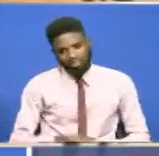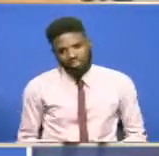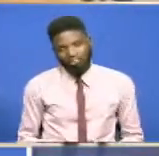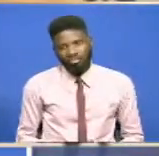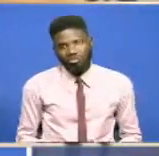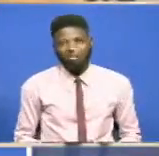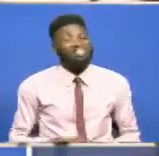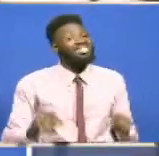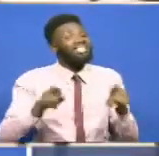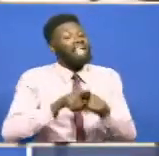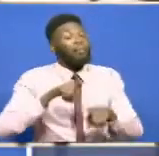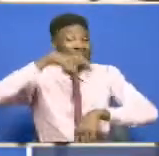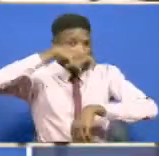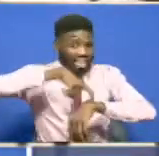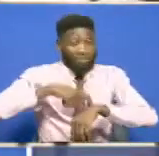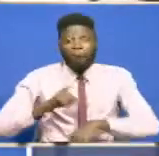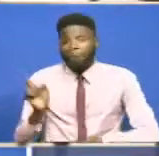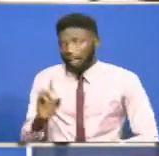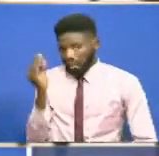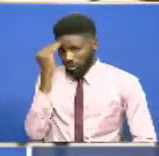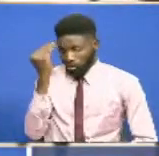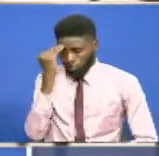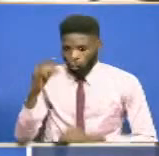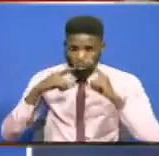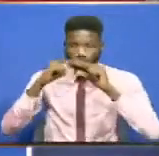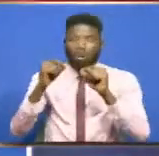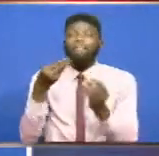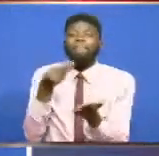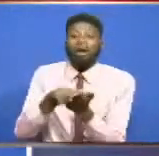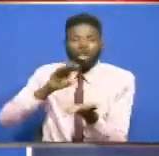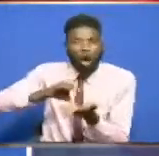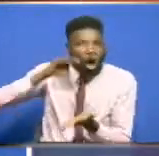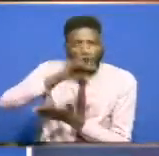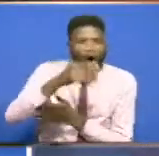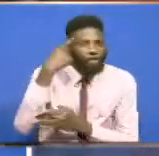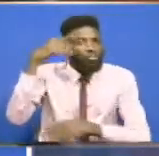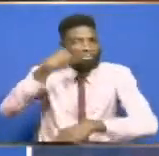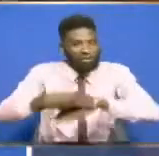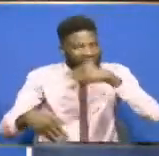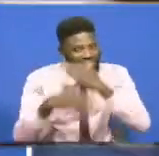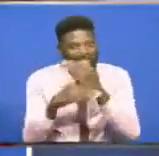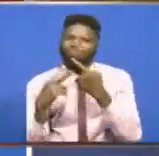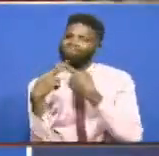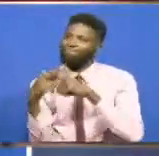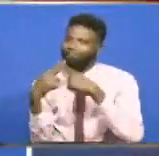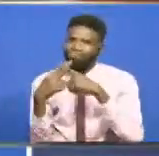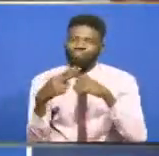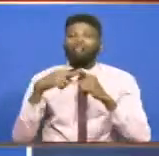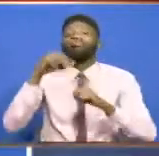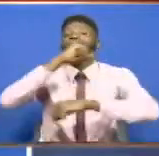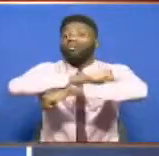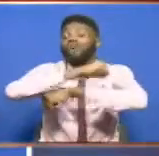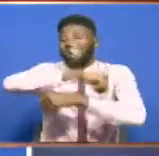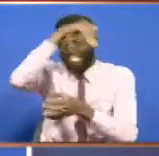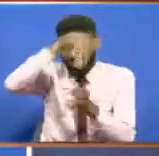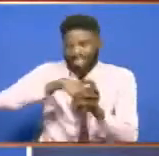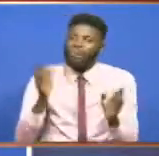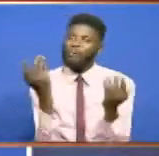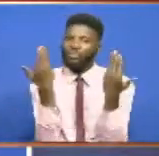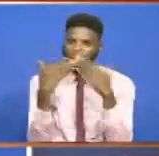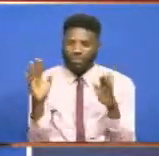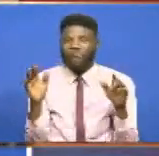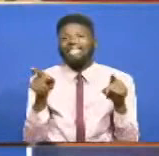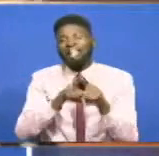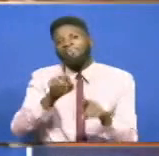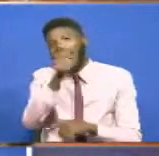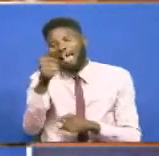Wakati huo huo, Wizara ya Elimu imesema imesambaza pesa za ujenzi na ukarabati wa muundo mbinu shuleni miongoni mwa mahitaji